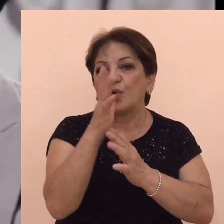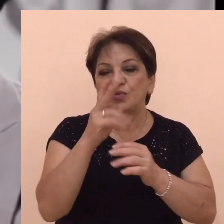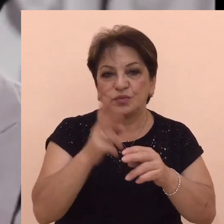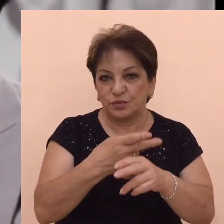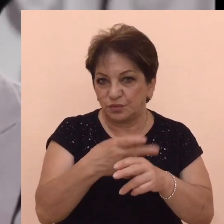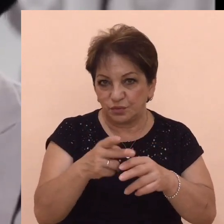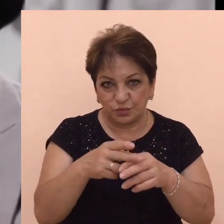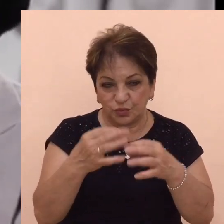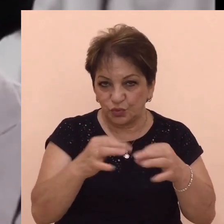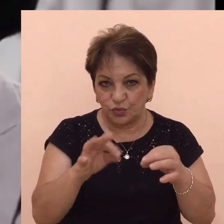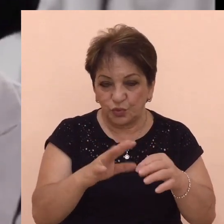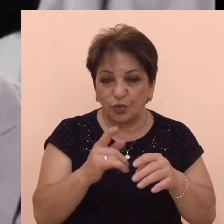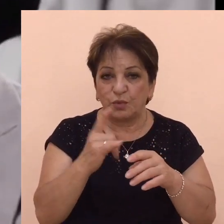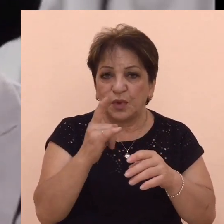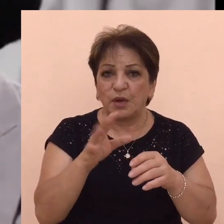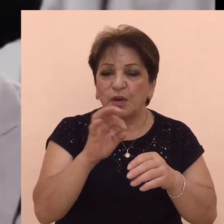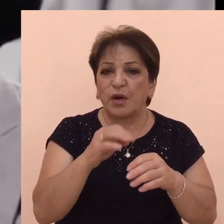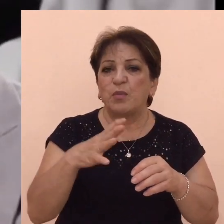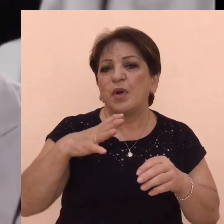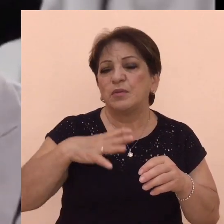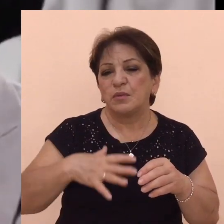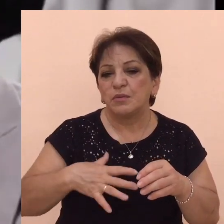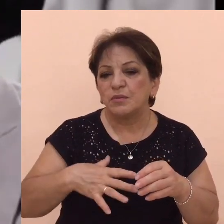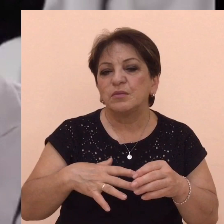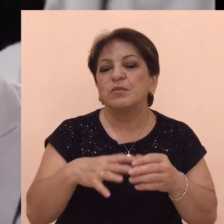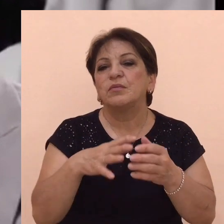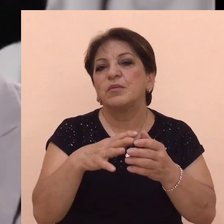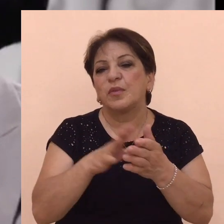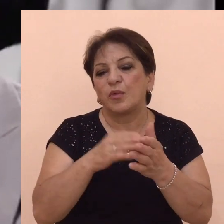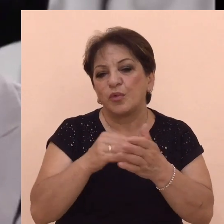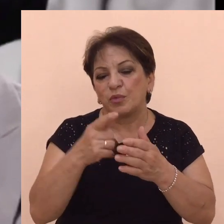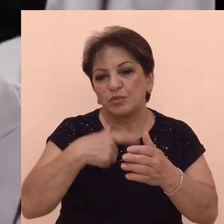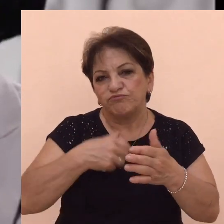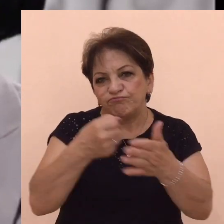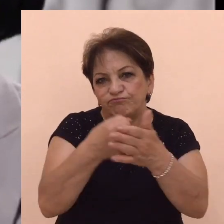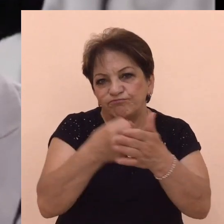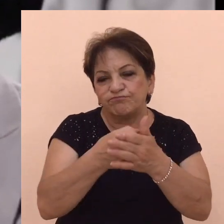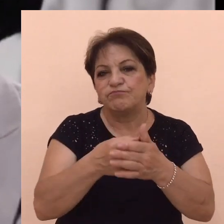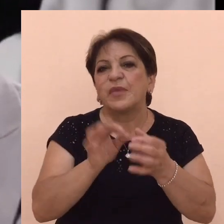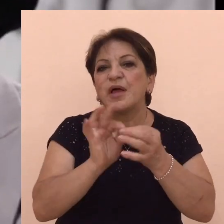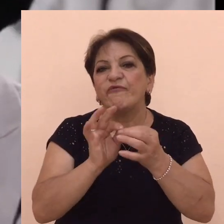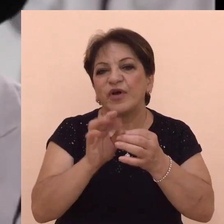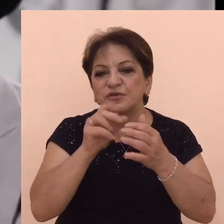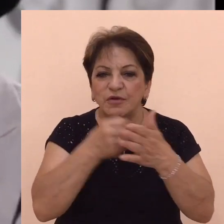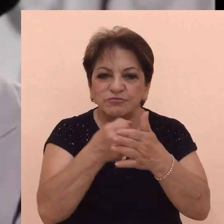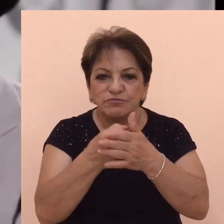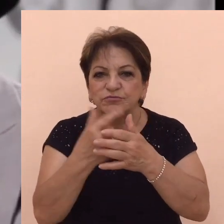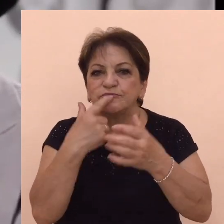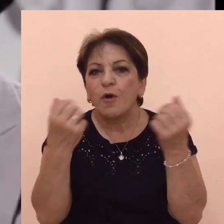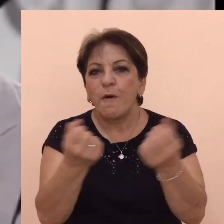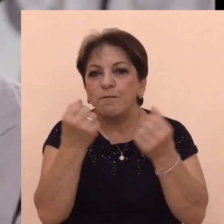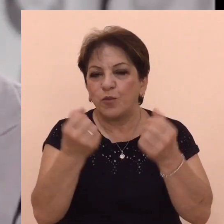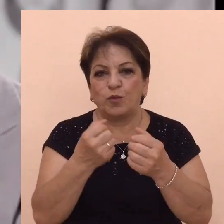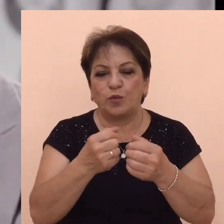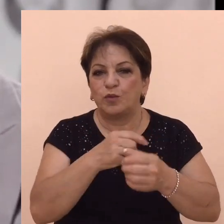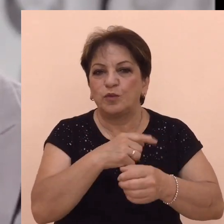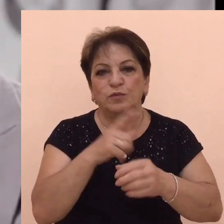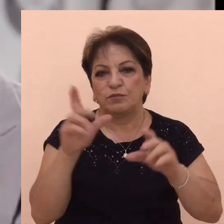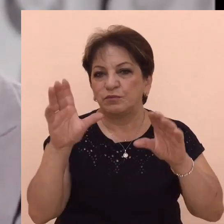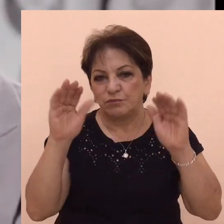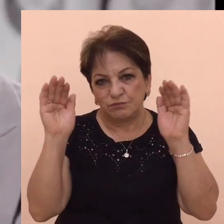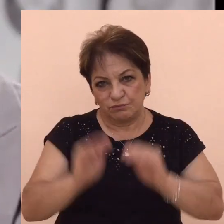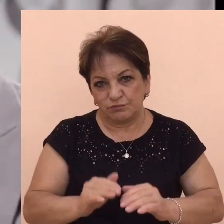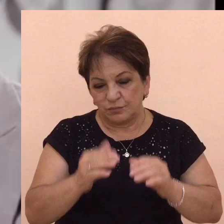նաև երեխաների դիմադրողականությունն է իջնում ինֆեկցիոն հիվանդությունների հանդեպ։ Այդ պատճառով էլ հնարավորինս